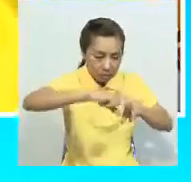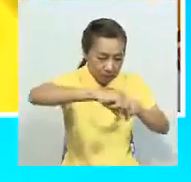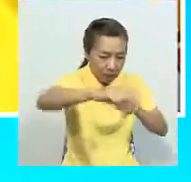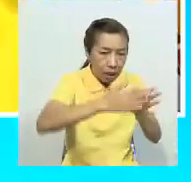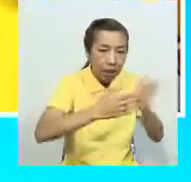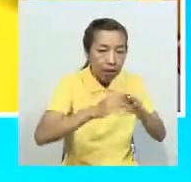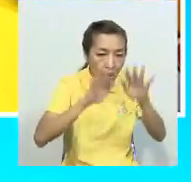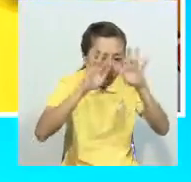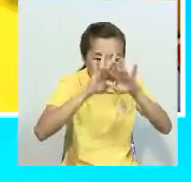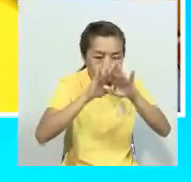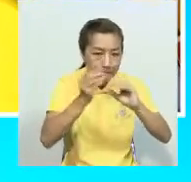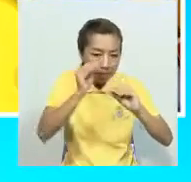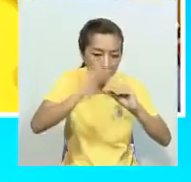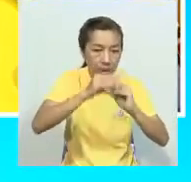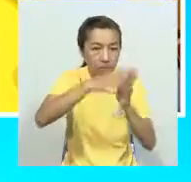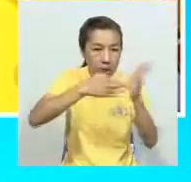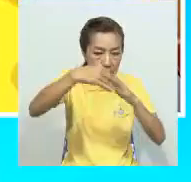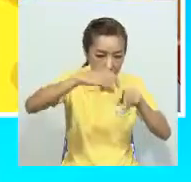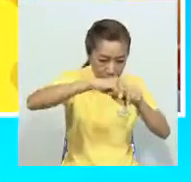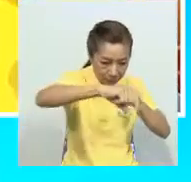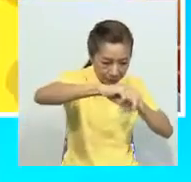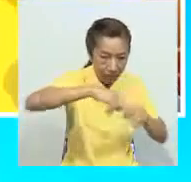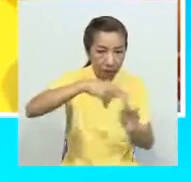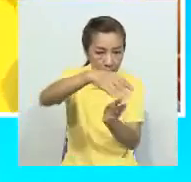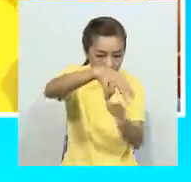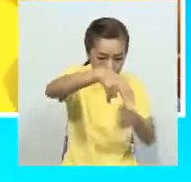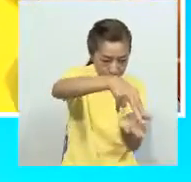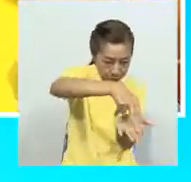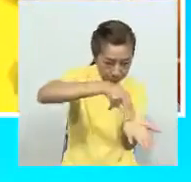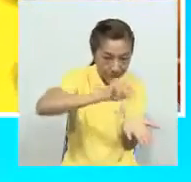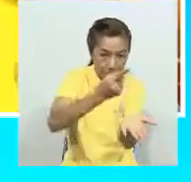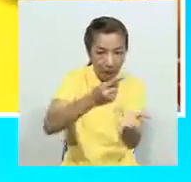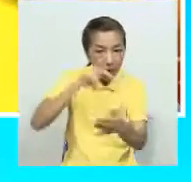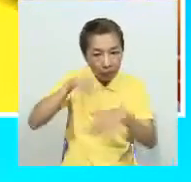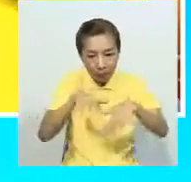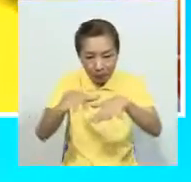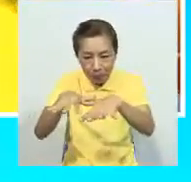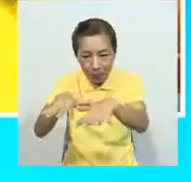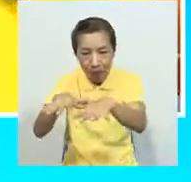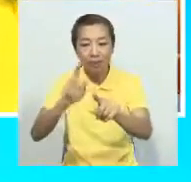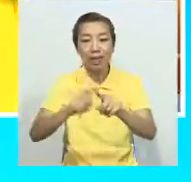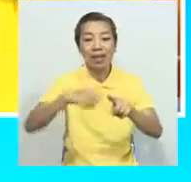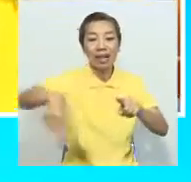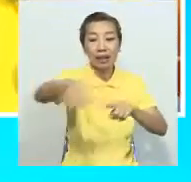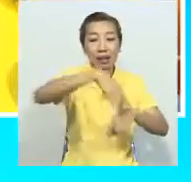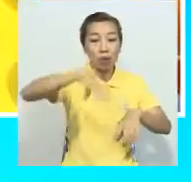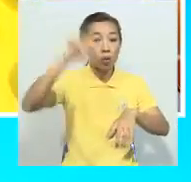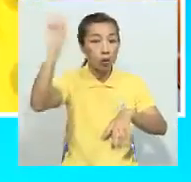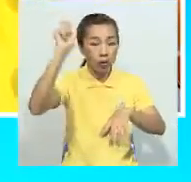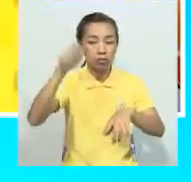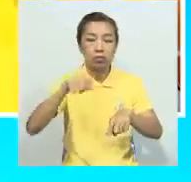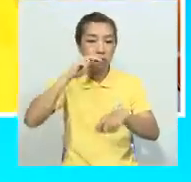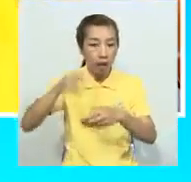ยงามแล้วก็ตามริมคลองต่างๆไม่ว่าจะเป็นคลองหลอดราชดาหลอดลาดบ่อพิษไปถึ